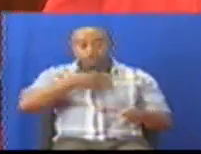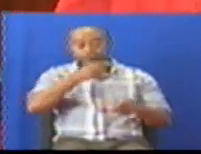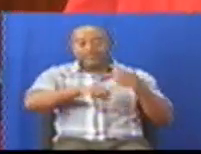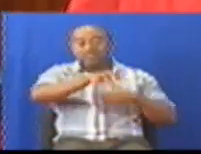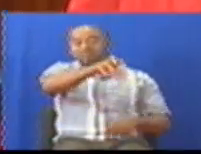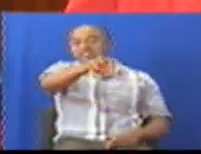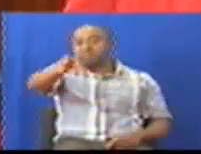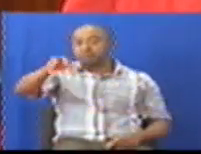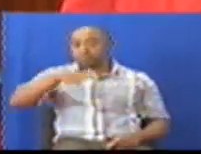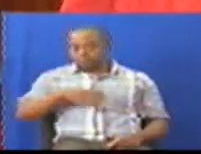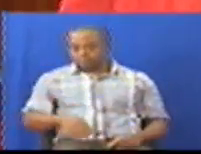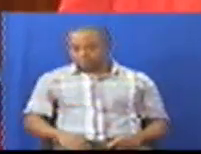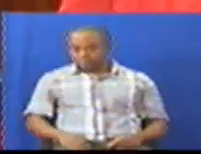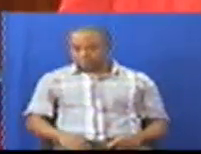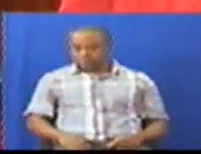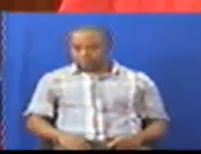Mheshimiwa Naibu Spika,